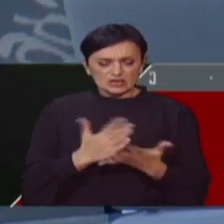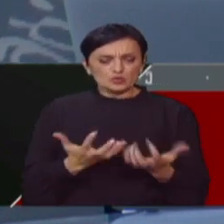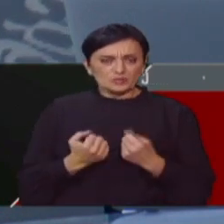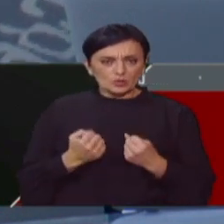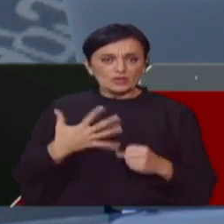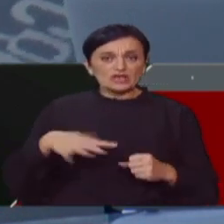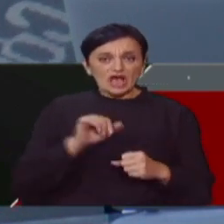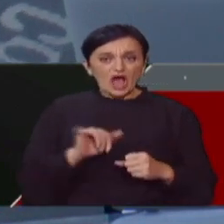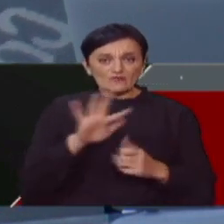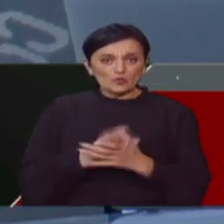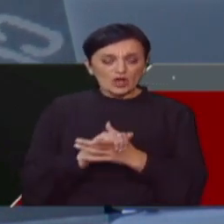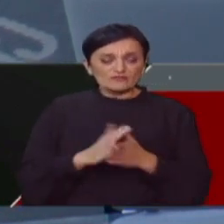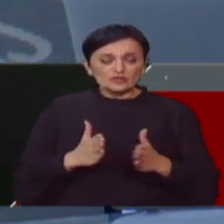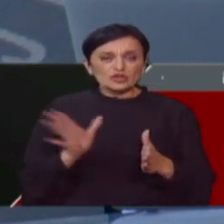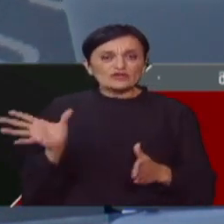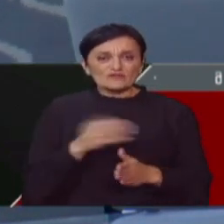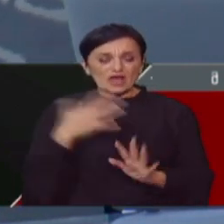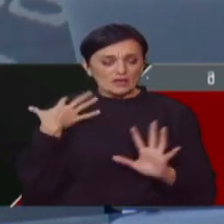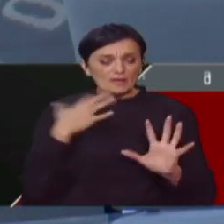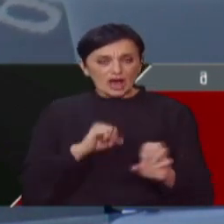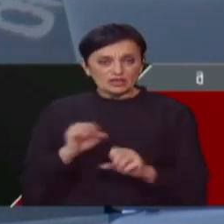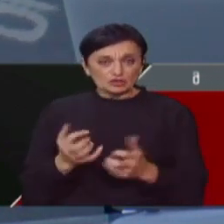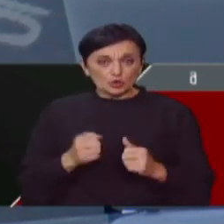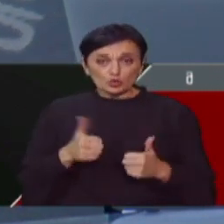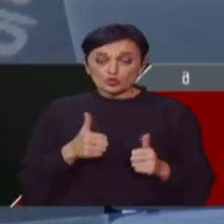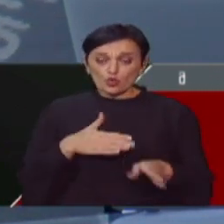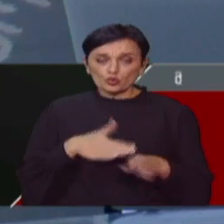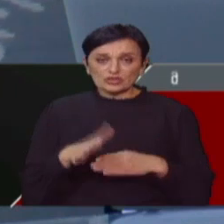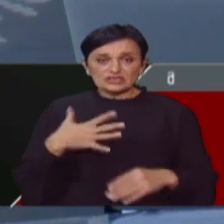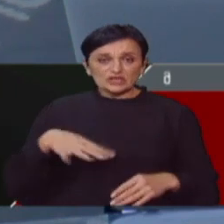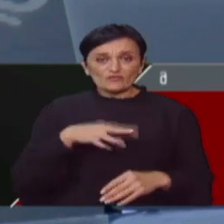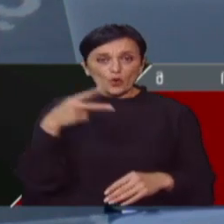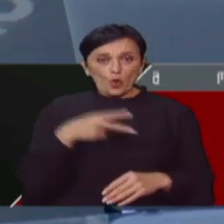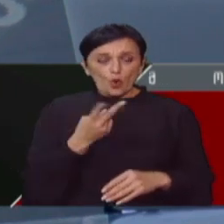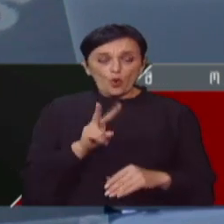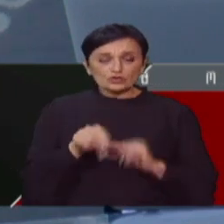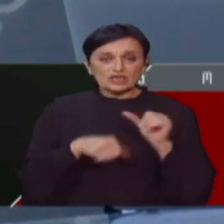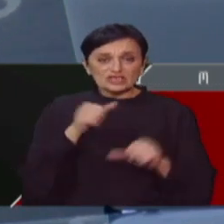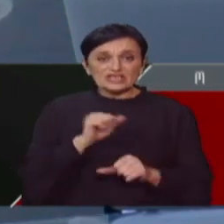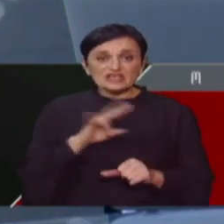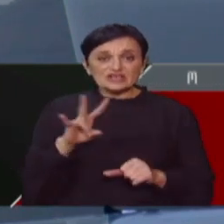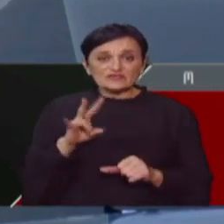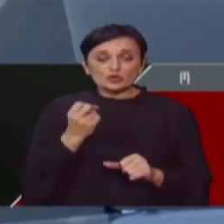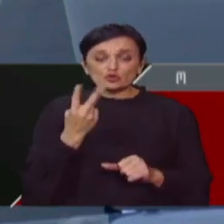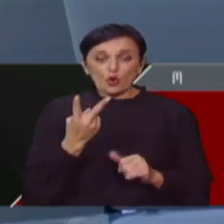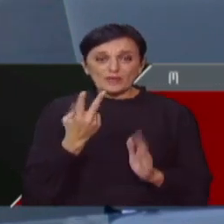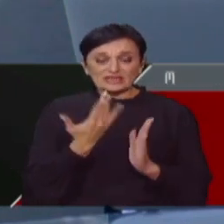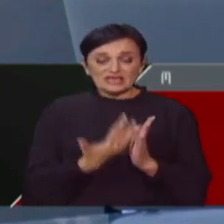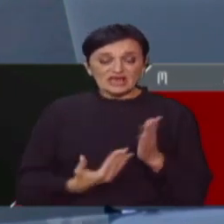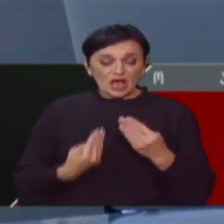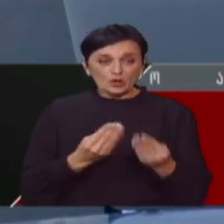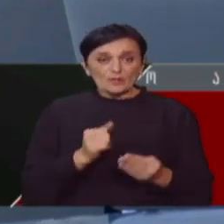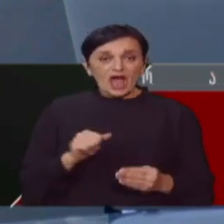miqebuli da kveqana Eurokavshiris gzaze qvela mkhardajaras miigebs. Rogor sheasrula sakartvelom 2022 qlis ivnisshi gatsemuli 12